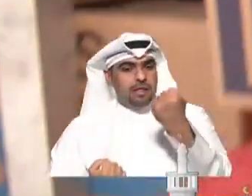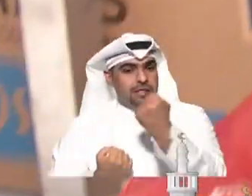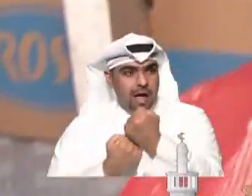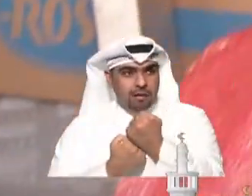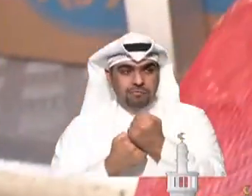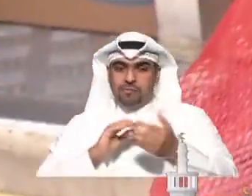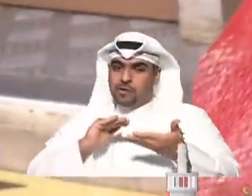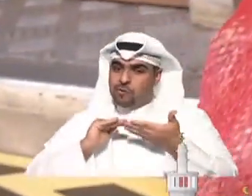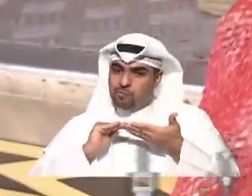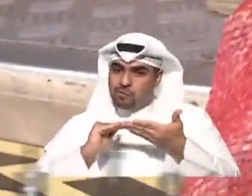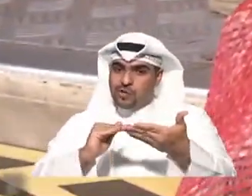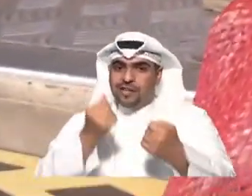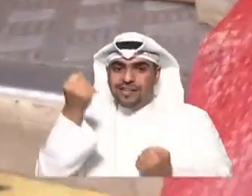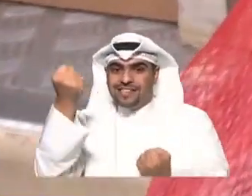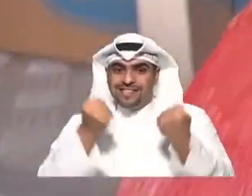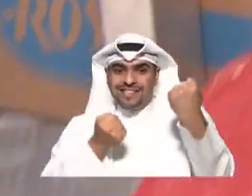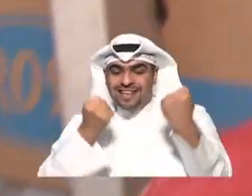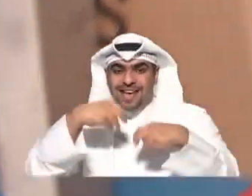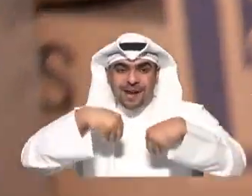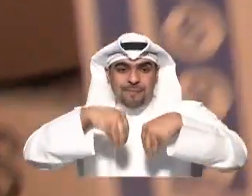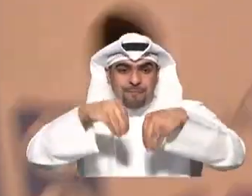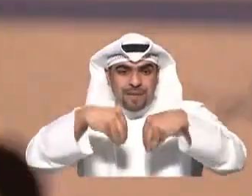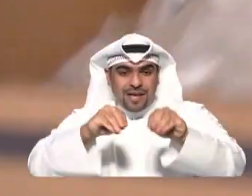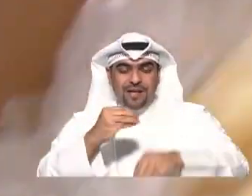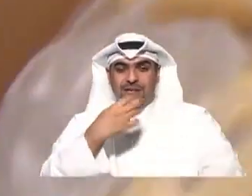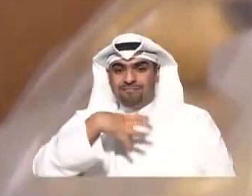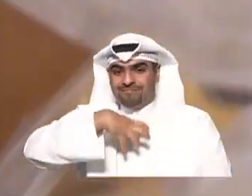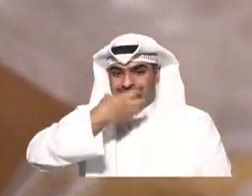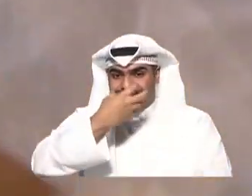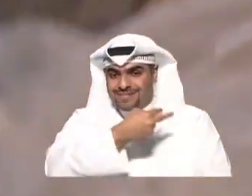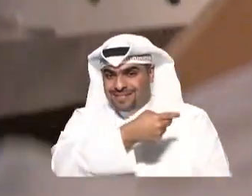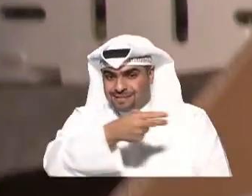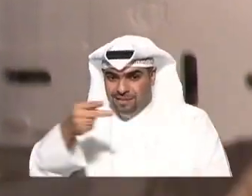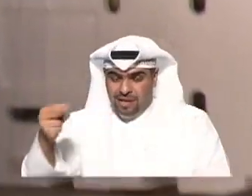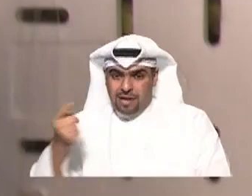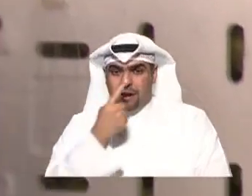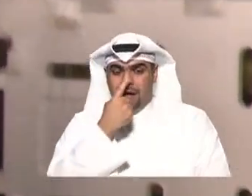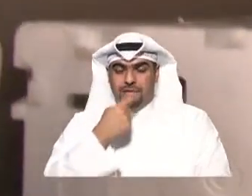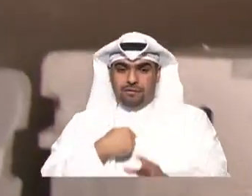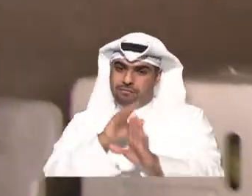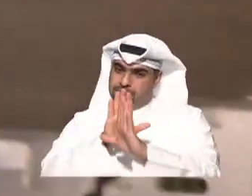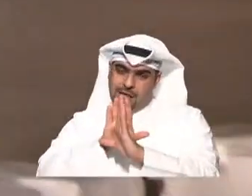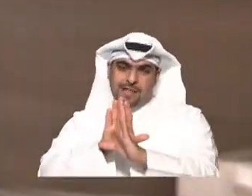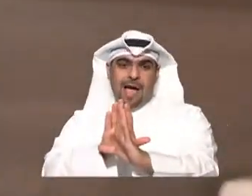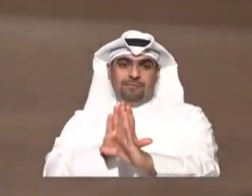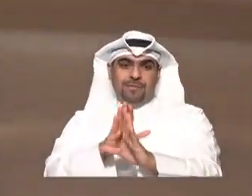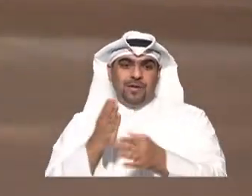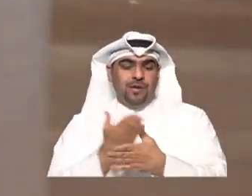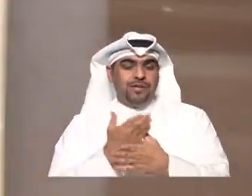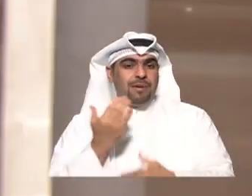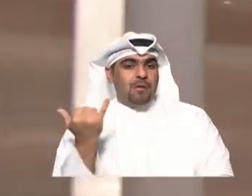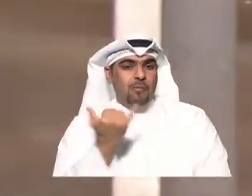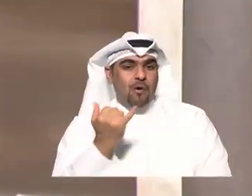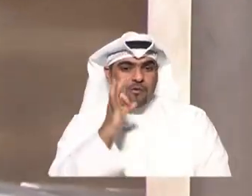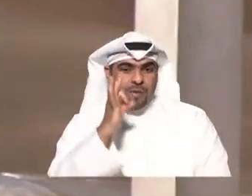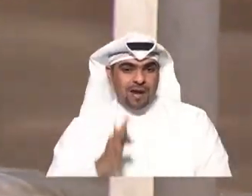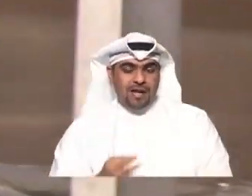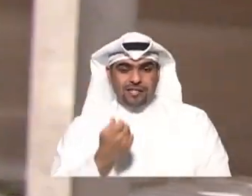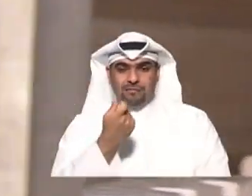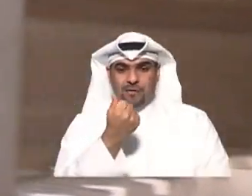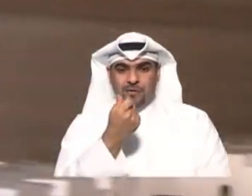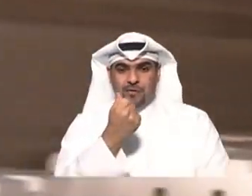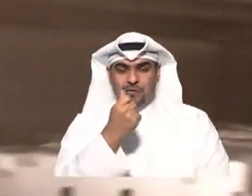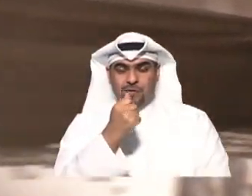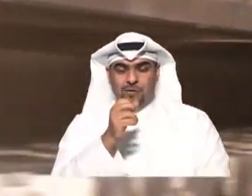إطار الضوابط المفروضة في هذا الشأن، وبمشاركة كافة الجهات المعنية حفاظا على المال العام وعلى حقوق الجميع